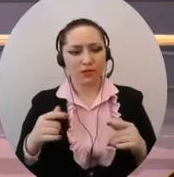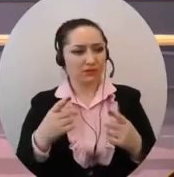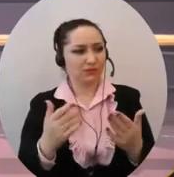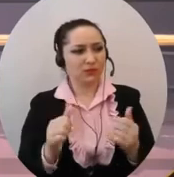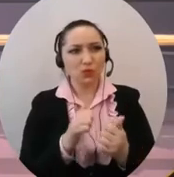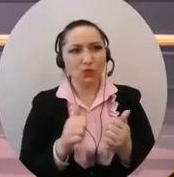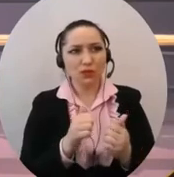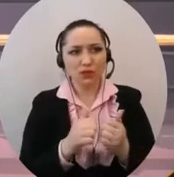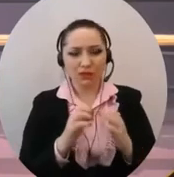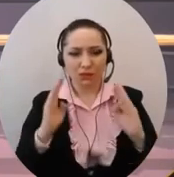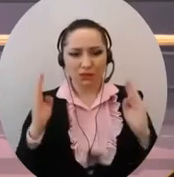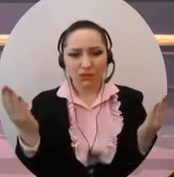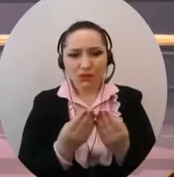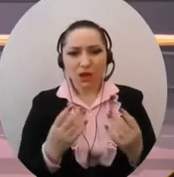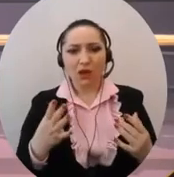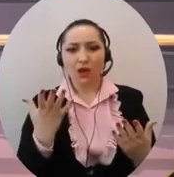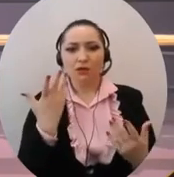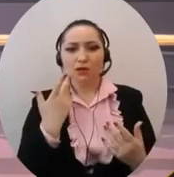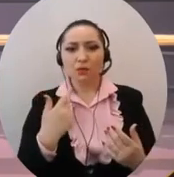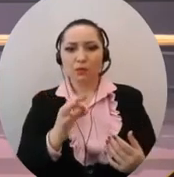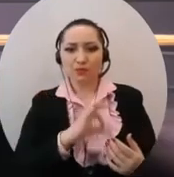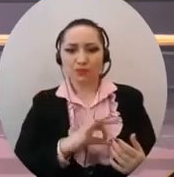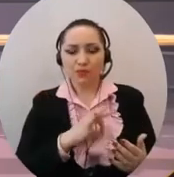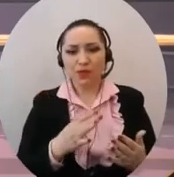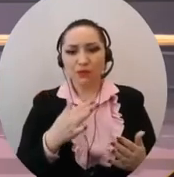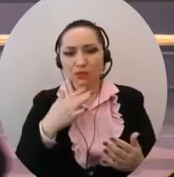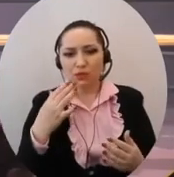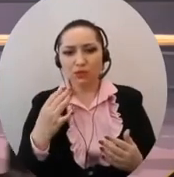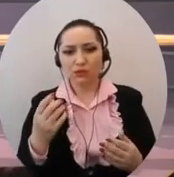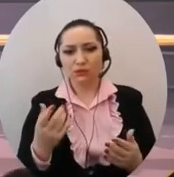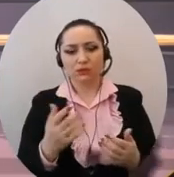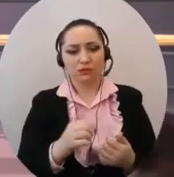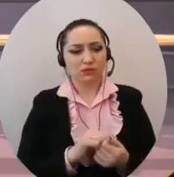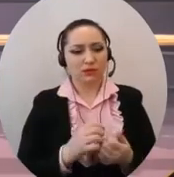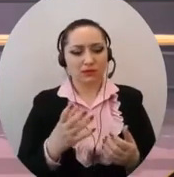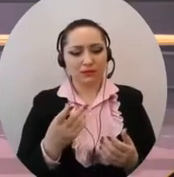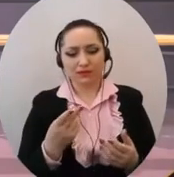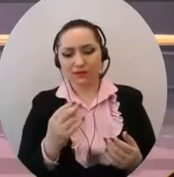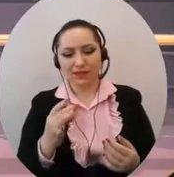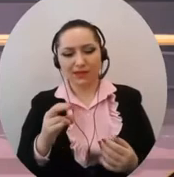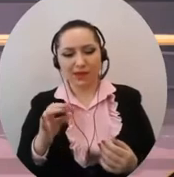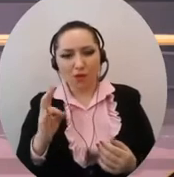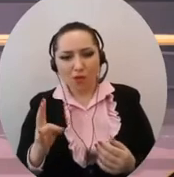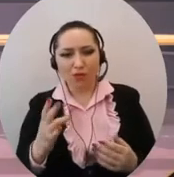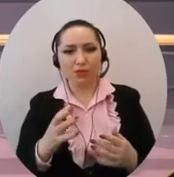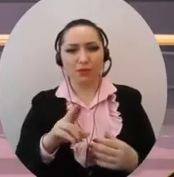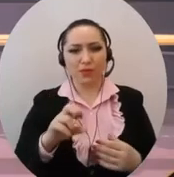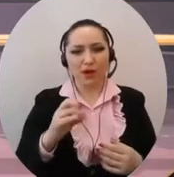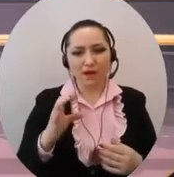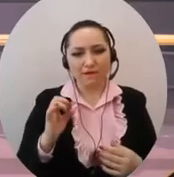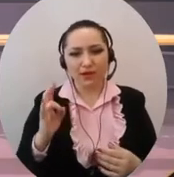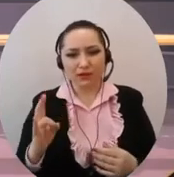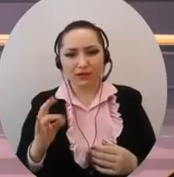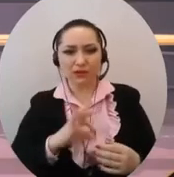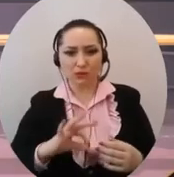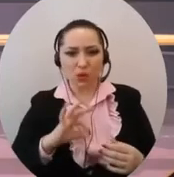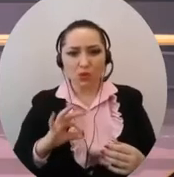много применяем средств с силиконом, с павами, когда мы много используем